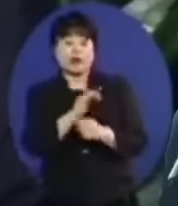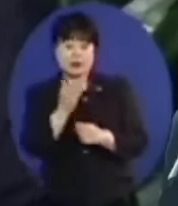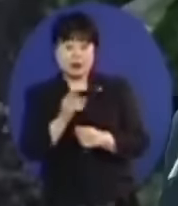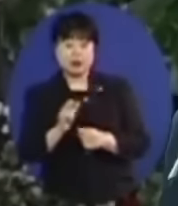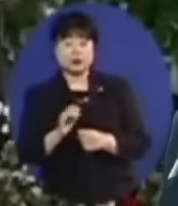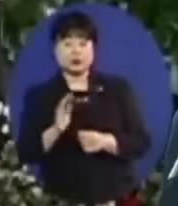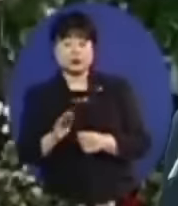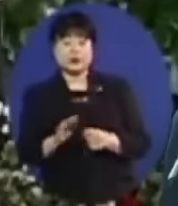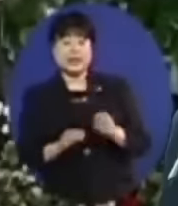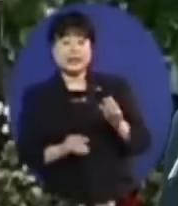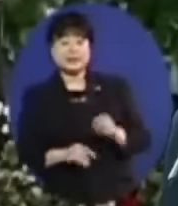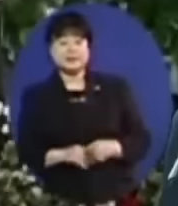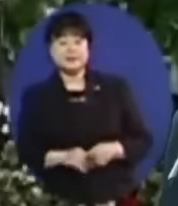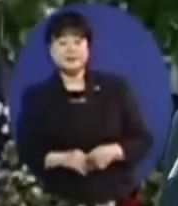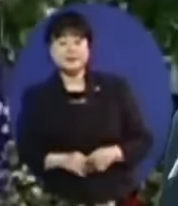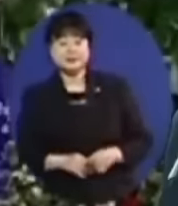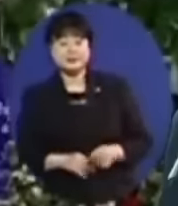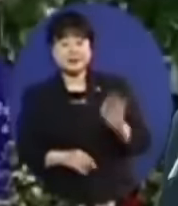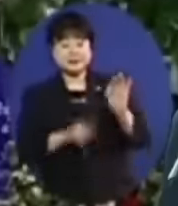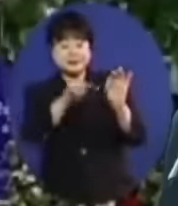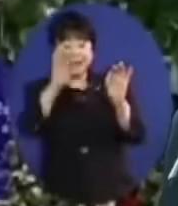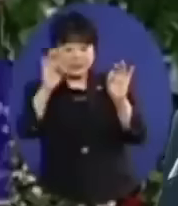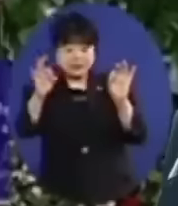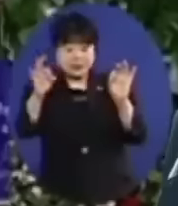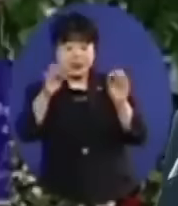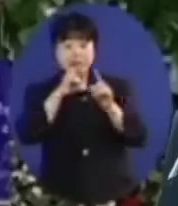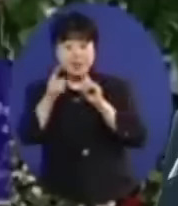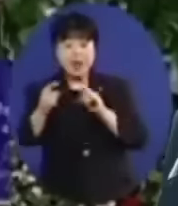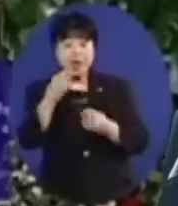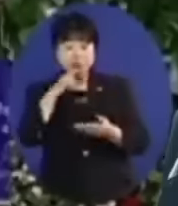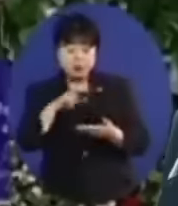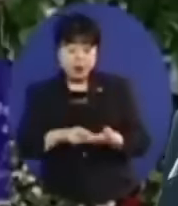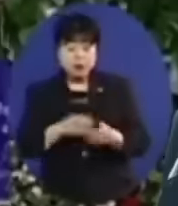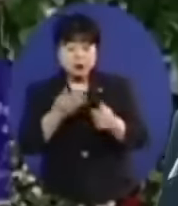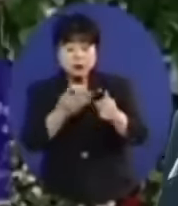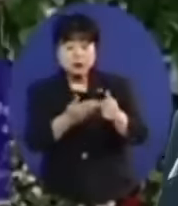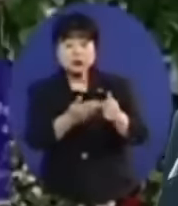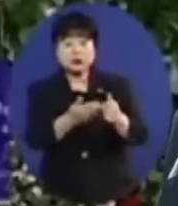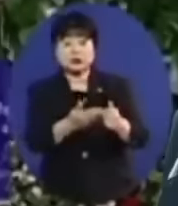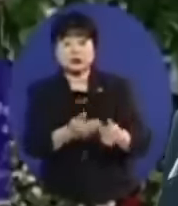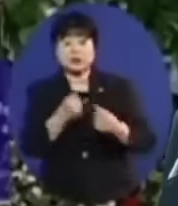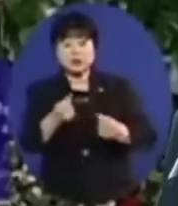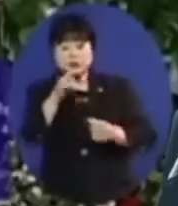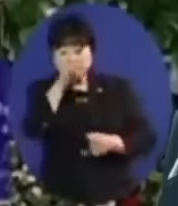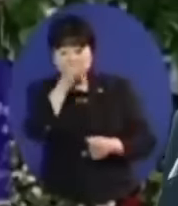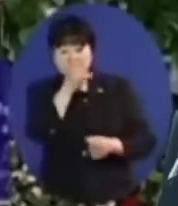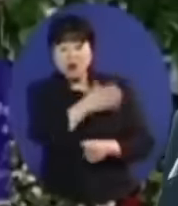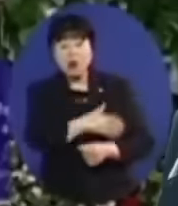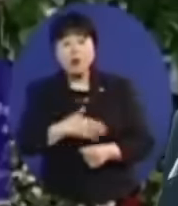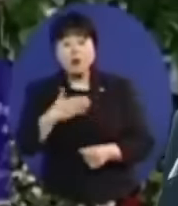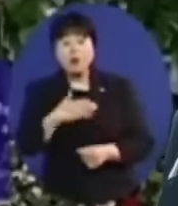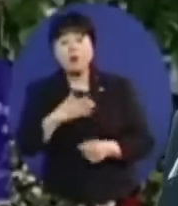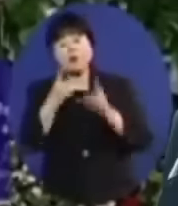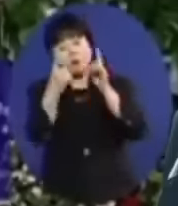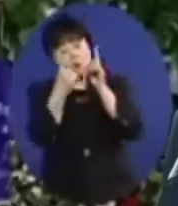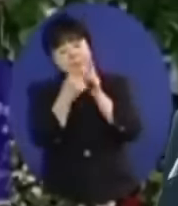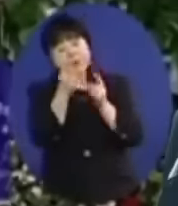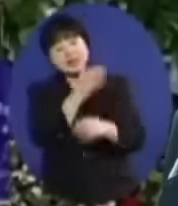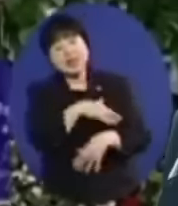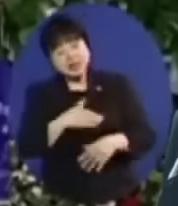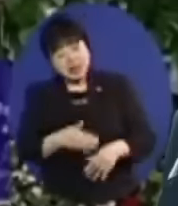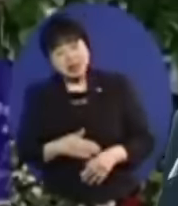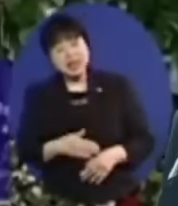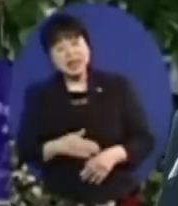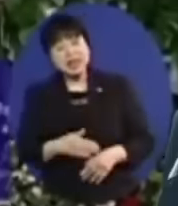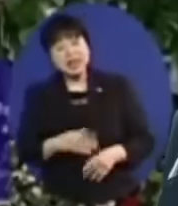고린도후서 10장 10절에 그들의 말이 그의 편지들은 무게가 있고 힘이 있으나 그가 몸으로 대할 때는 약하고 그 말도